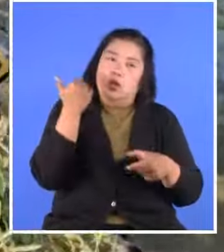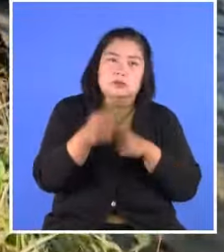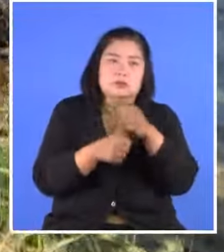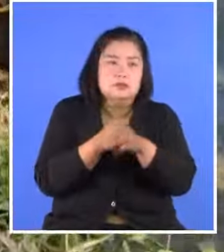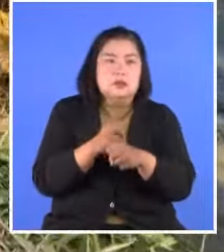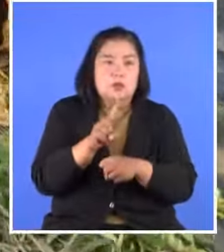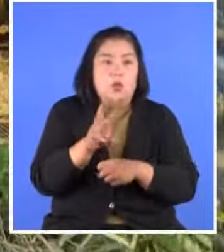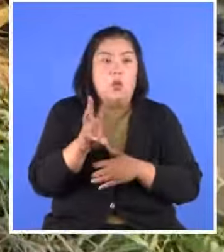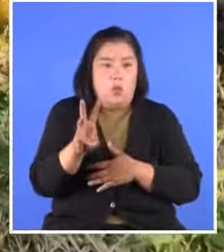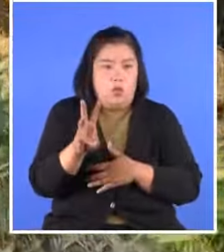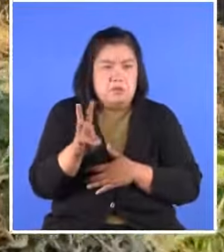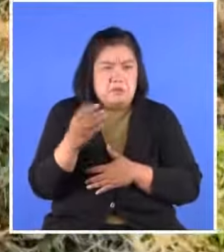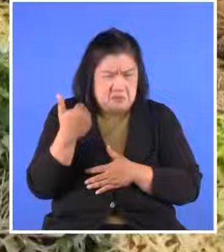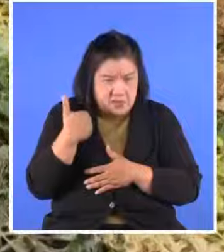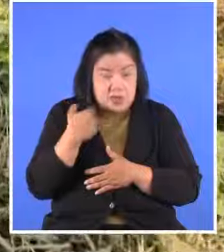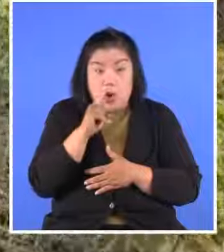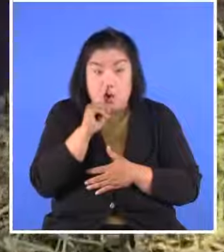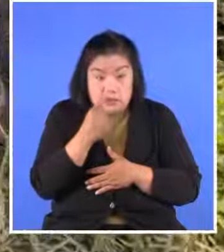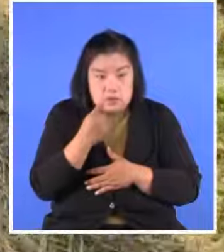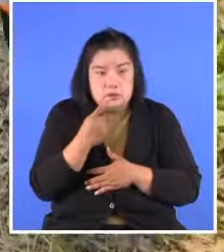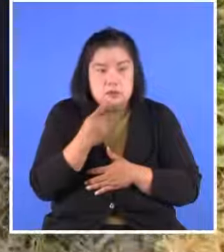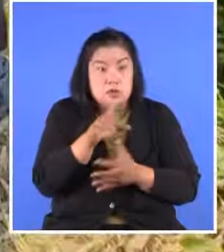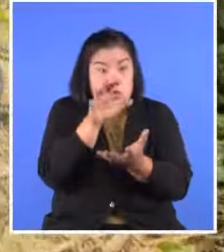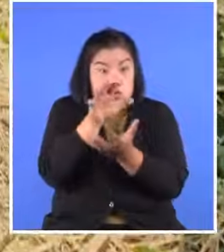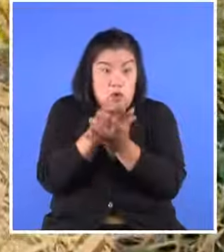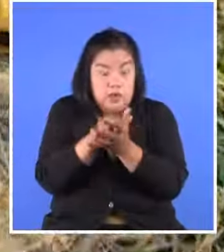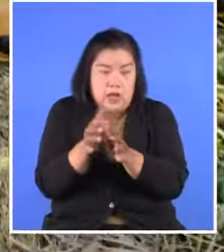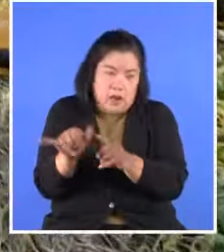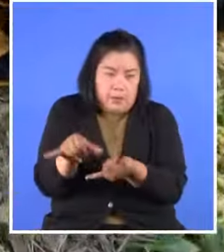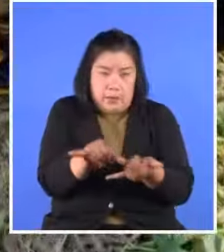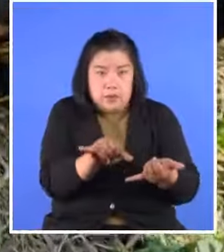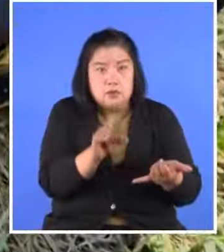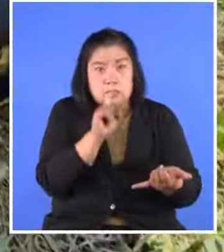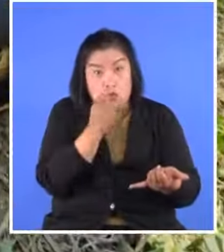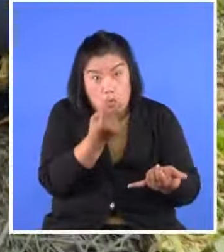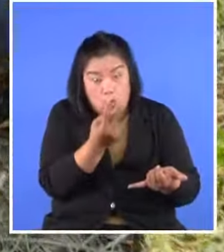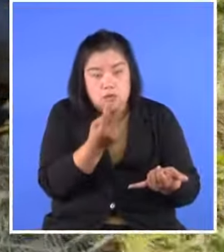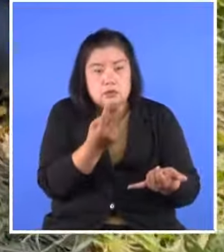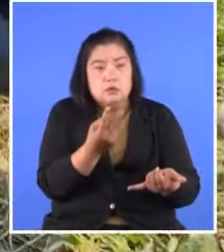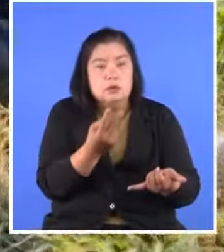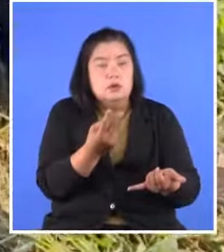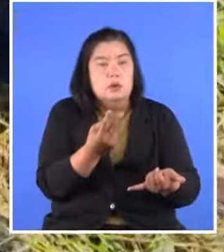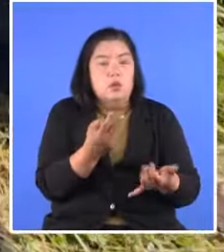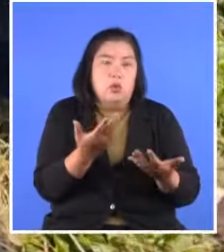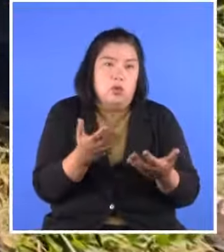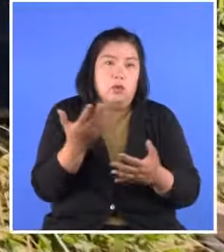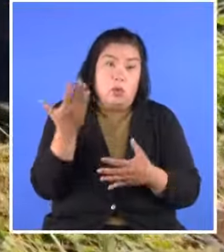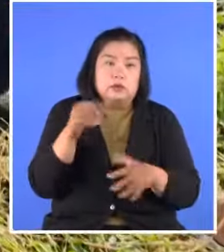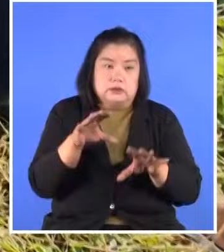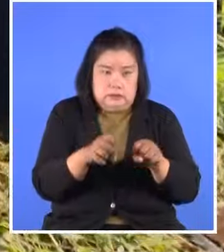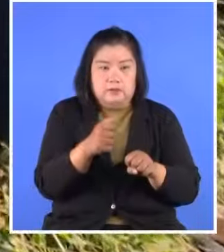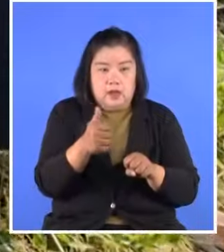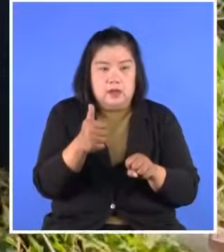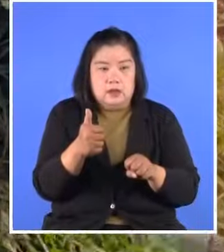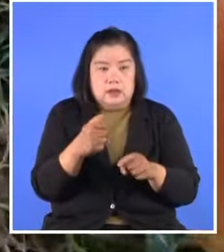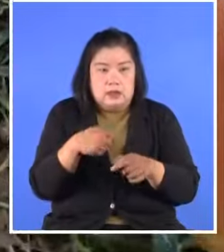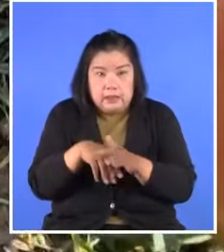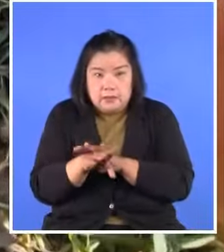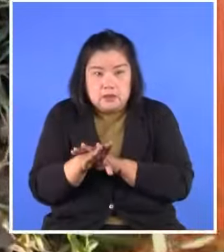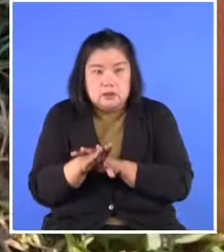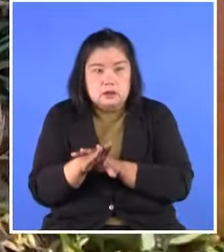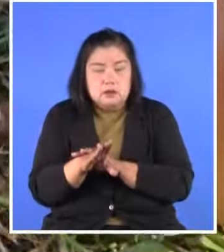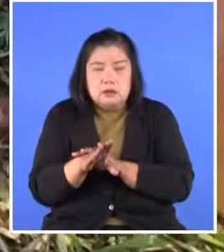จระเข้หลุดเข้ามาแล้วครั้งหนึนะฮะ 2ตัวนะมาไล่กินเป็ดกินปลาในบ่อเนี่ยเกือบจะหมดเลยนะครับตอนนั้นก็จับได้ตัวนึงอีกตัวนึงหนีไปได้หนี